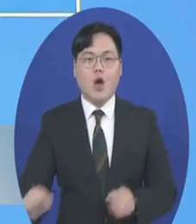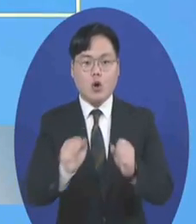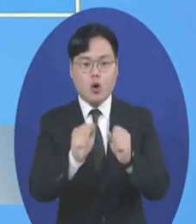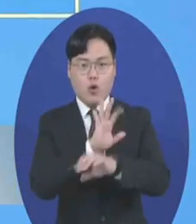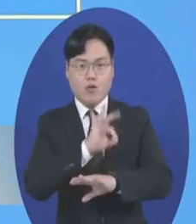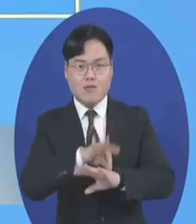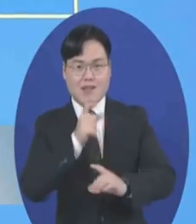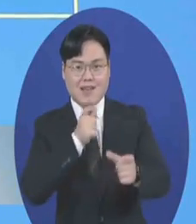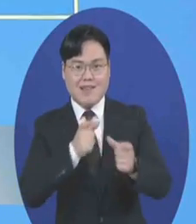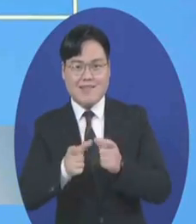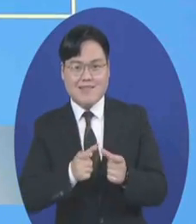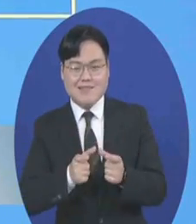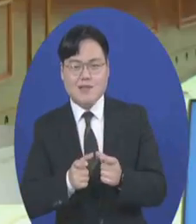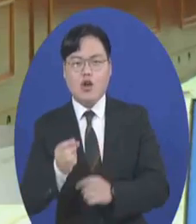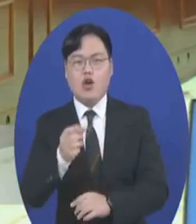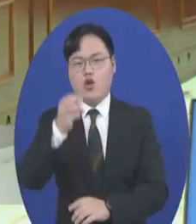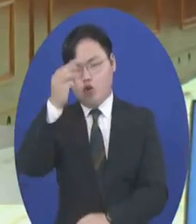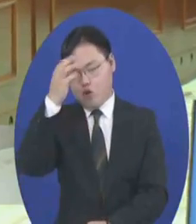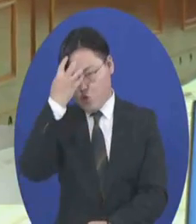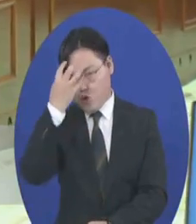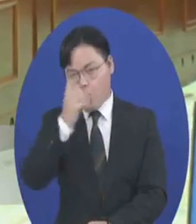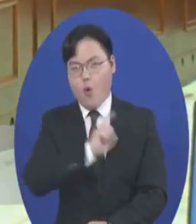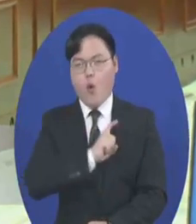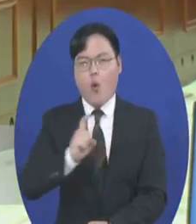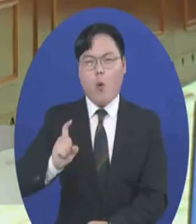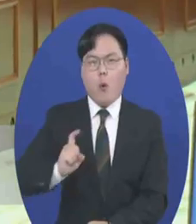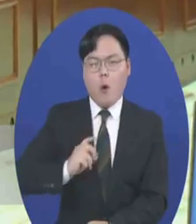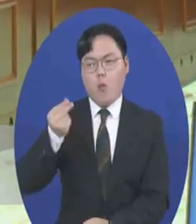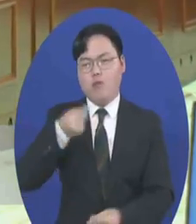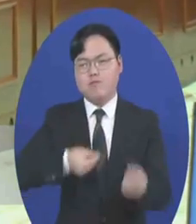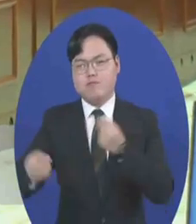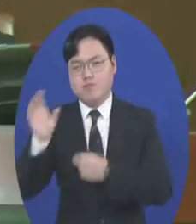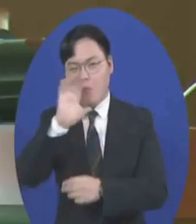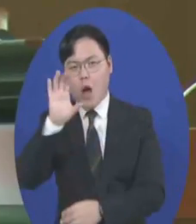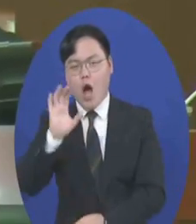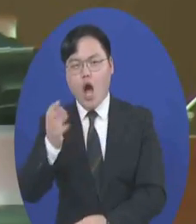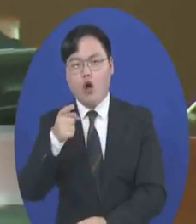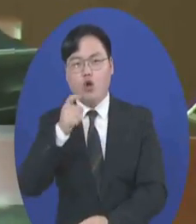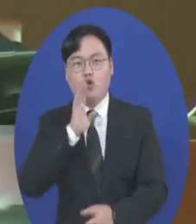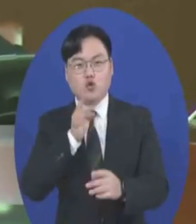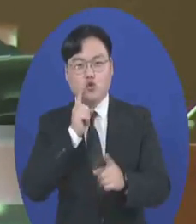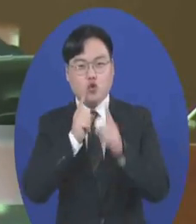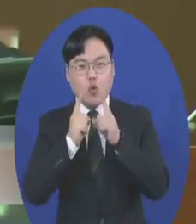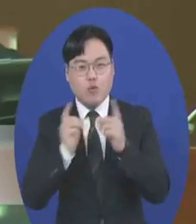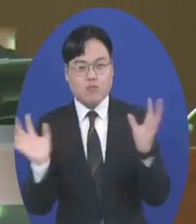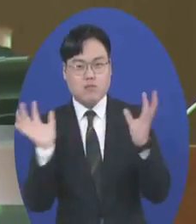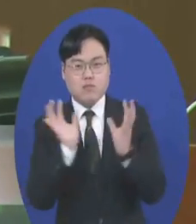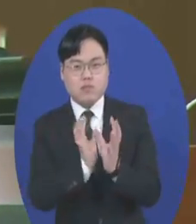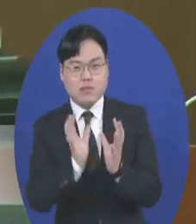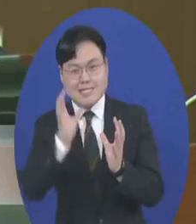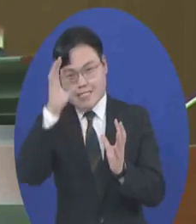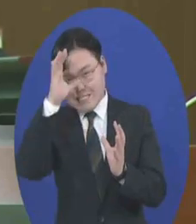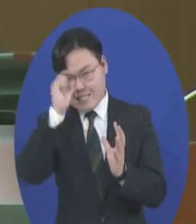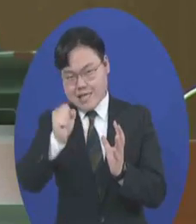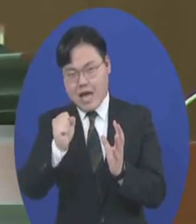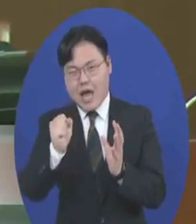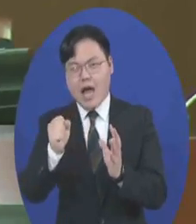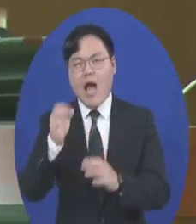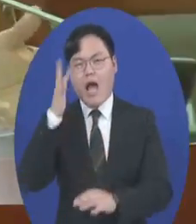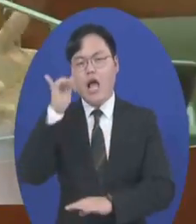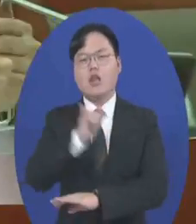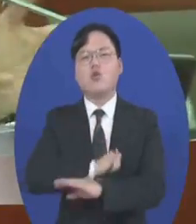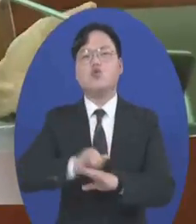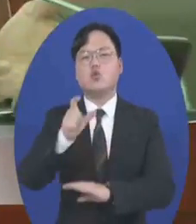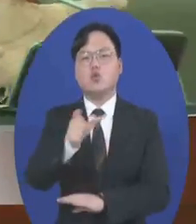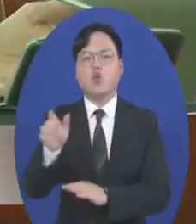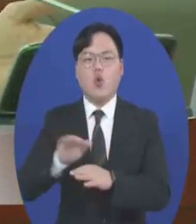Цар тахлын үеийн эдийн засаг, төр хувийн хвшил, хөрөнгө оруулагчдын зөвлөлдөх уулзалтын үеэр ерөнхий сайд гадаадын хөрөнгө оруулагчдаас уучлалт